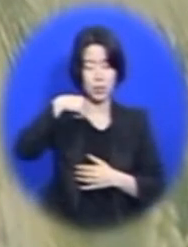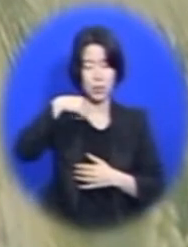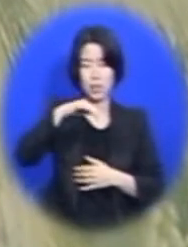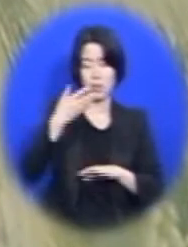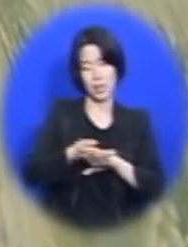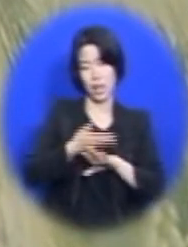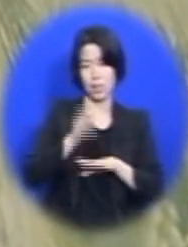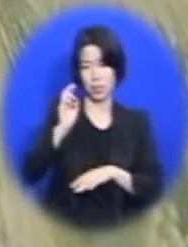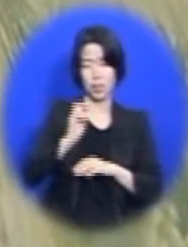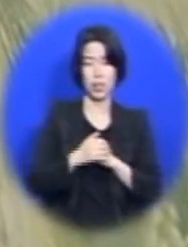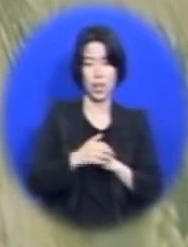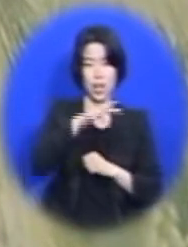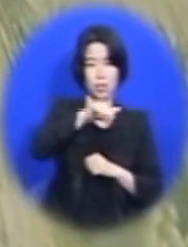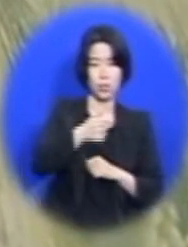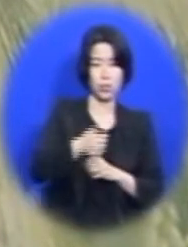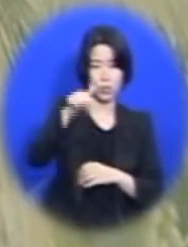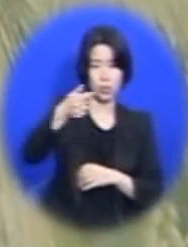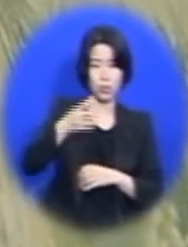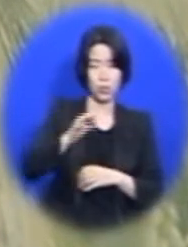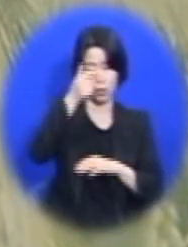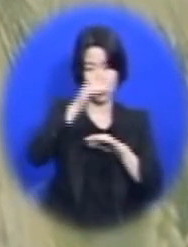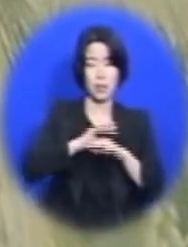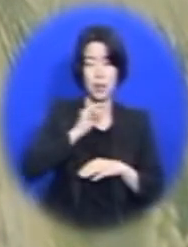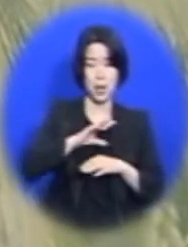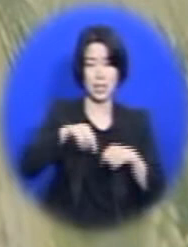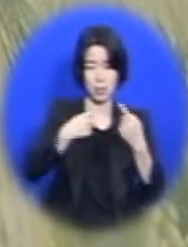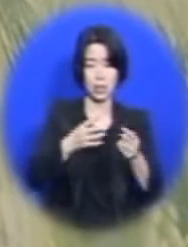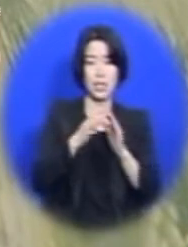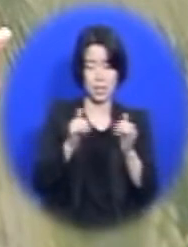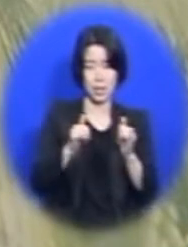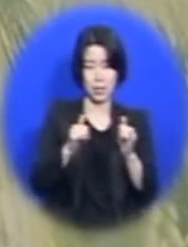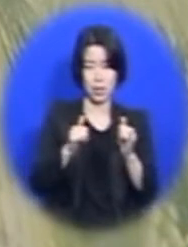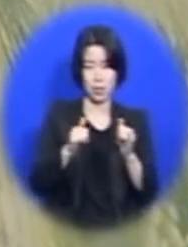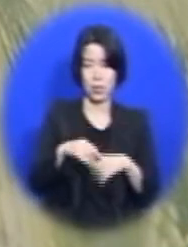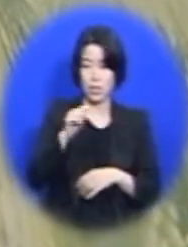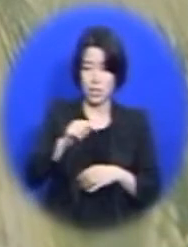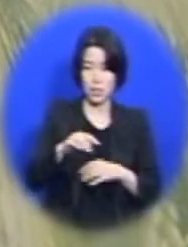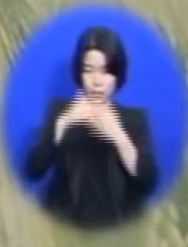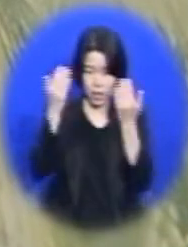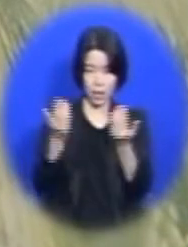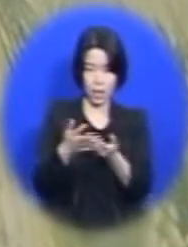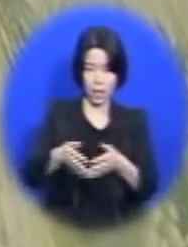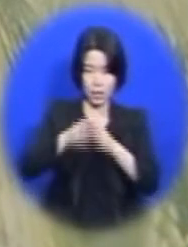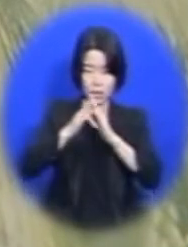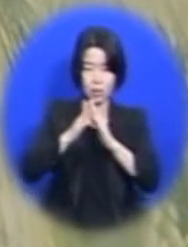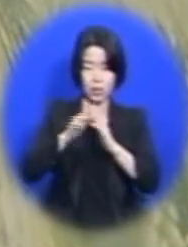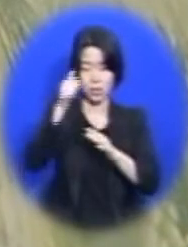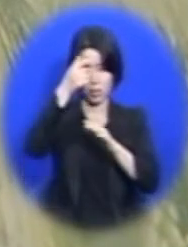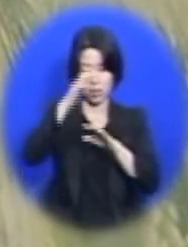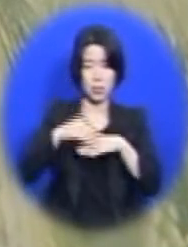다릅니다. 중공예배만 참석한 사람하고 이미 다 지어진 예배당에 와서 예배드리는 것하고 전혀